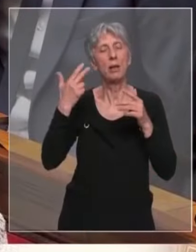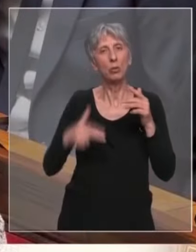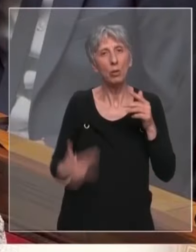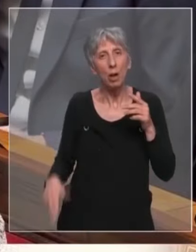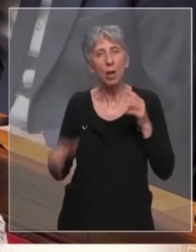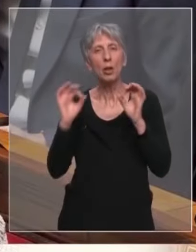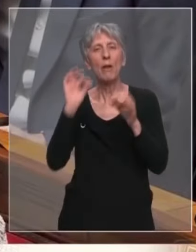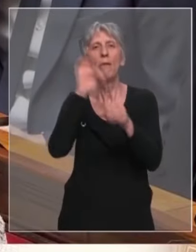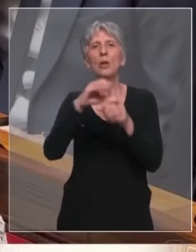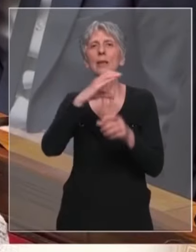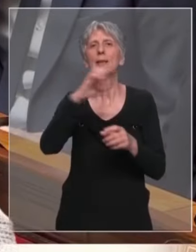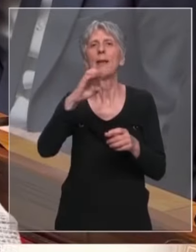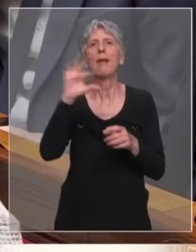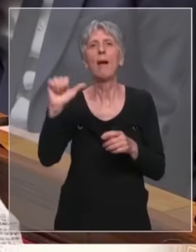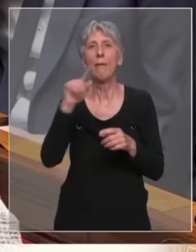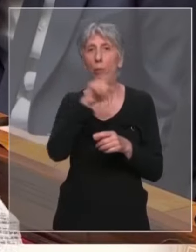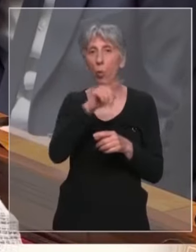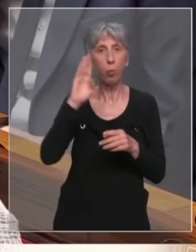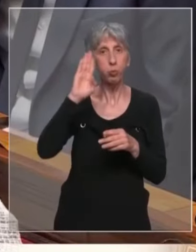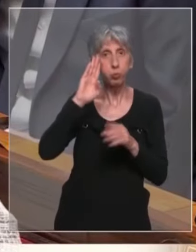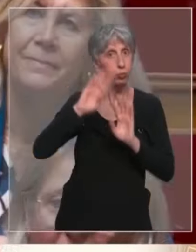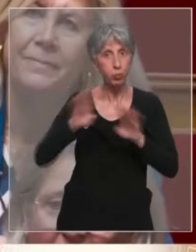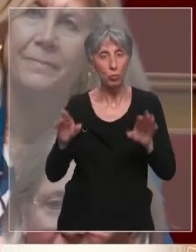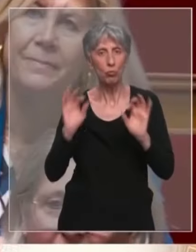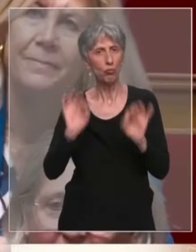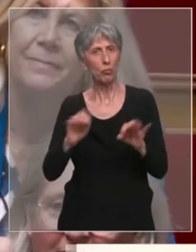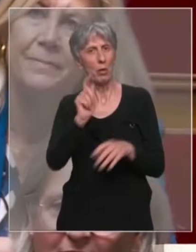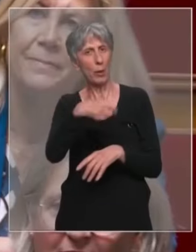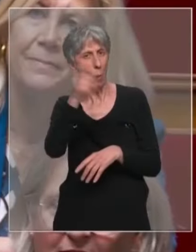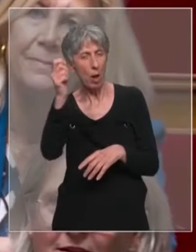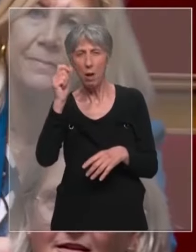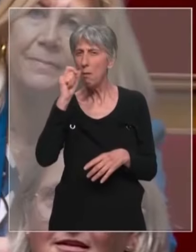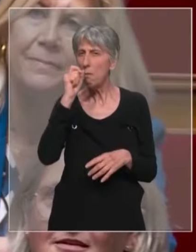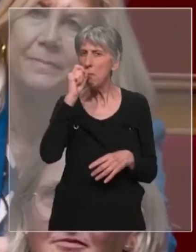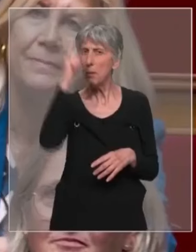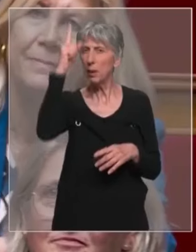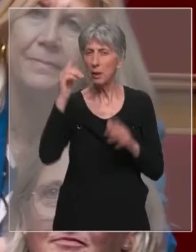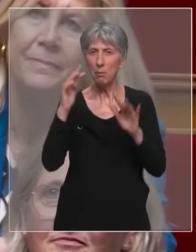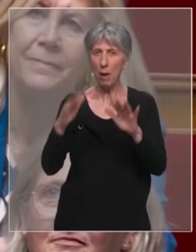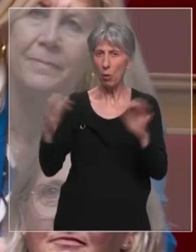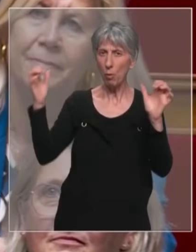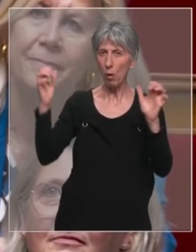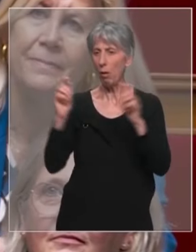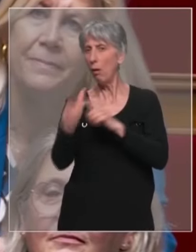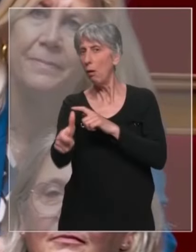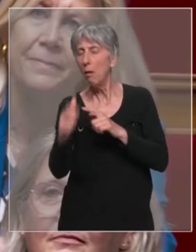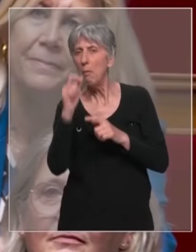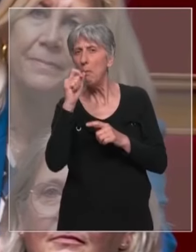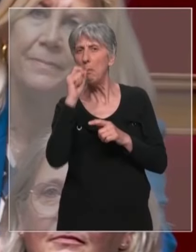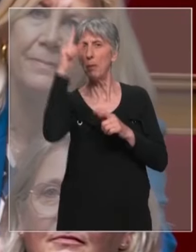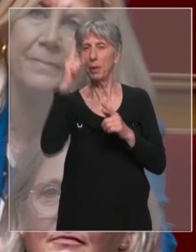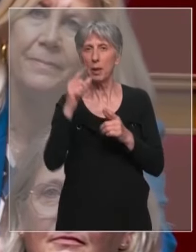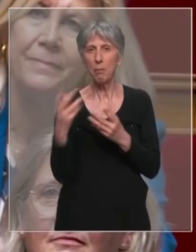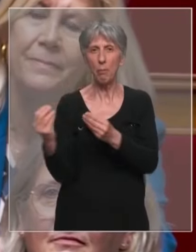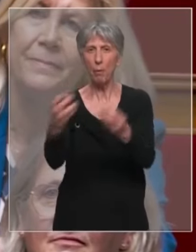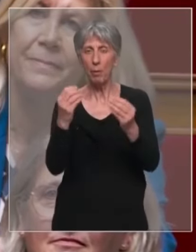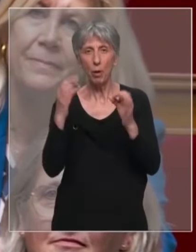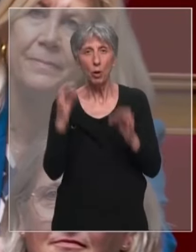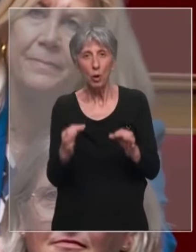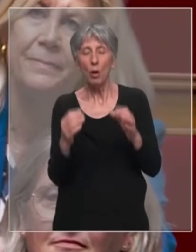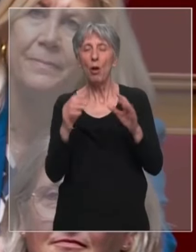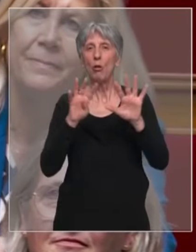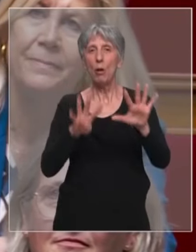être ignorés. En effet, avec le plus grand naturel et le plus grand mépris du Parlement, donc du peuple, la tête de liste de la majorité à l'élection européenne